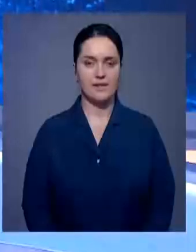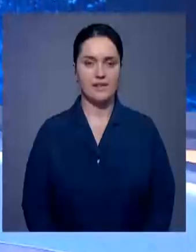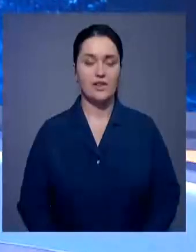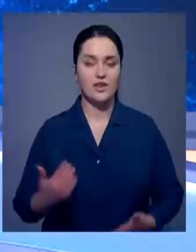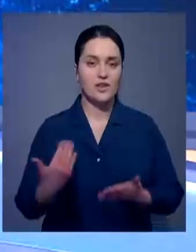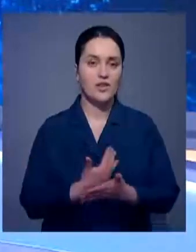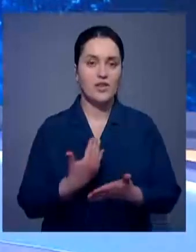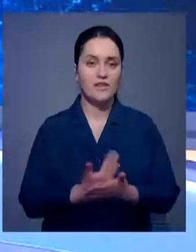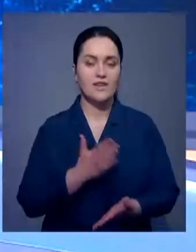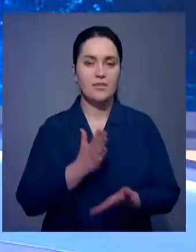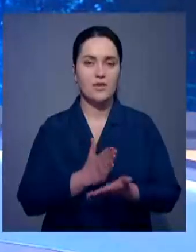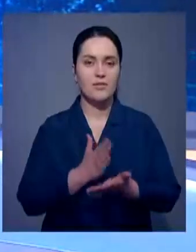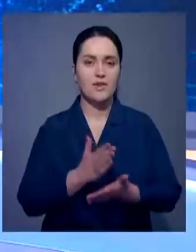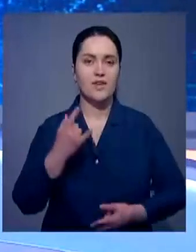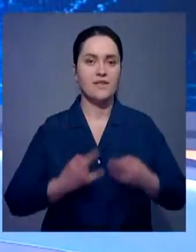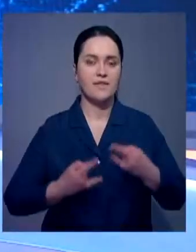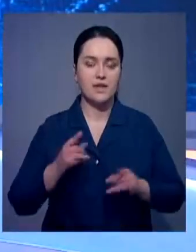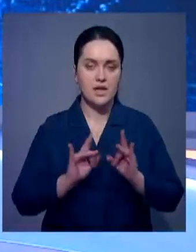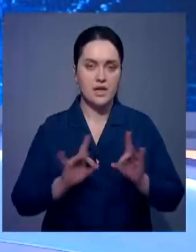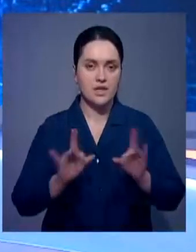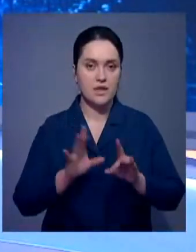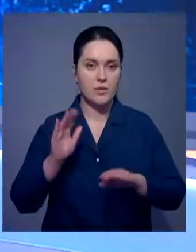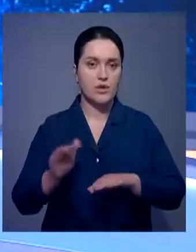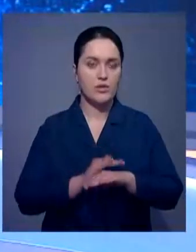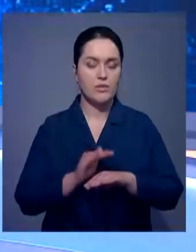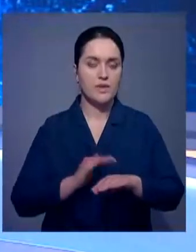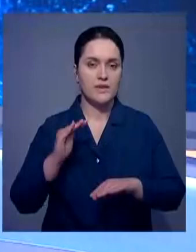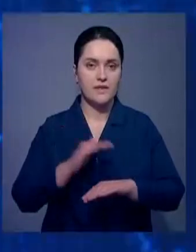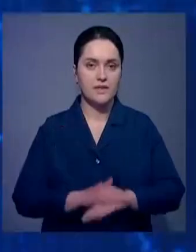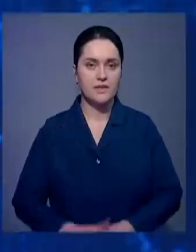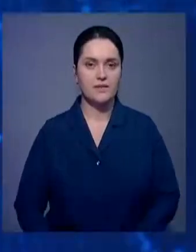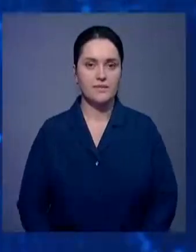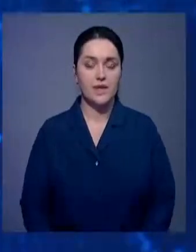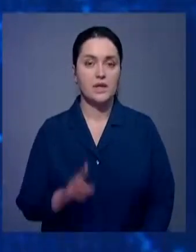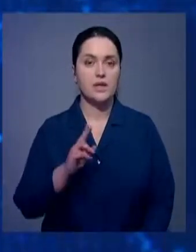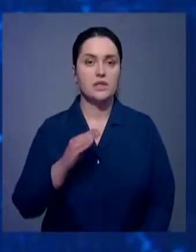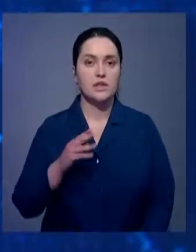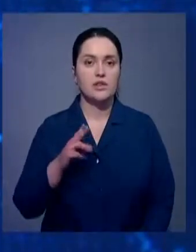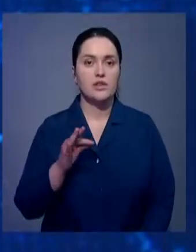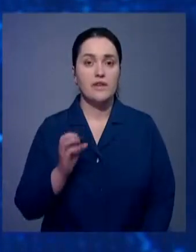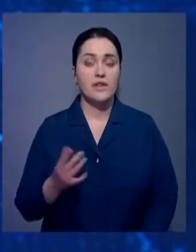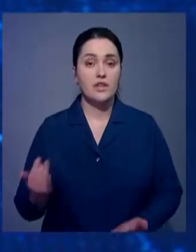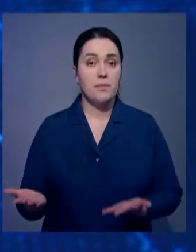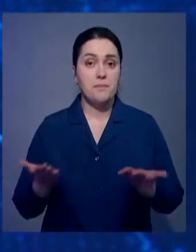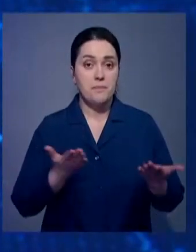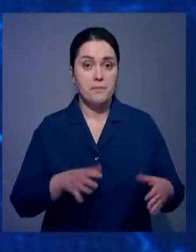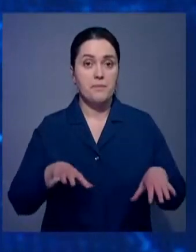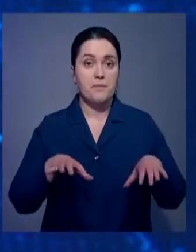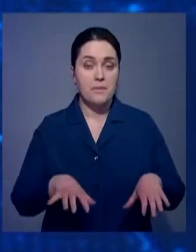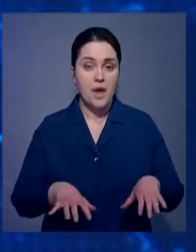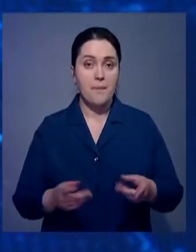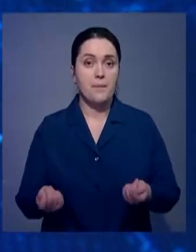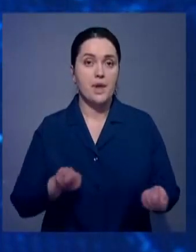С новостями к данному часу в студии Вера Захарчук и Виктория Антонишина. Здравствуйте. Касым-Жомарт Токаев принял председателя правительства